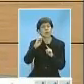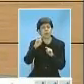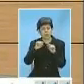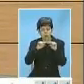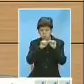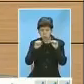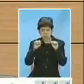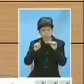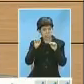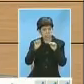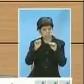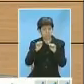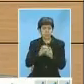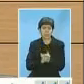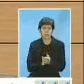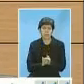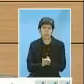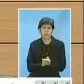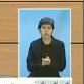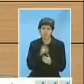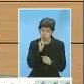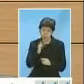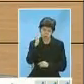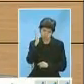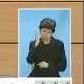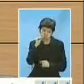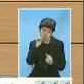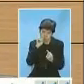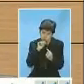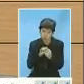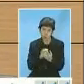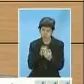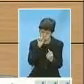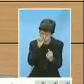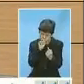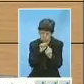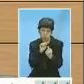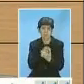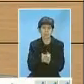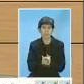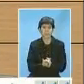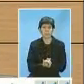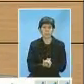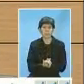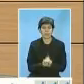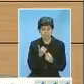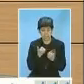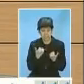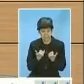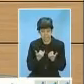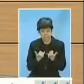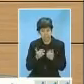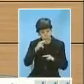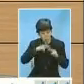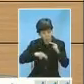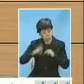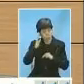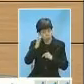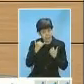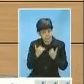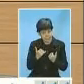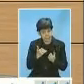กคือท่านต้องอภิปรายในประเด็นที่กำลังอภิปร